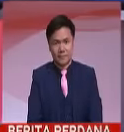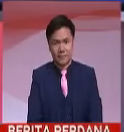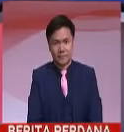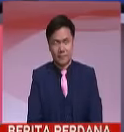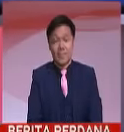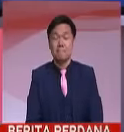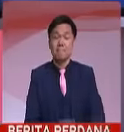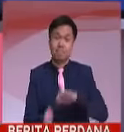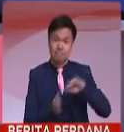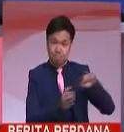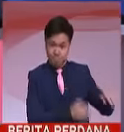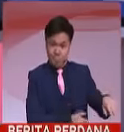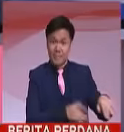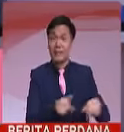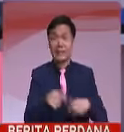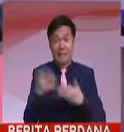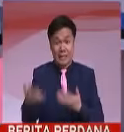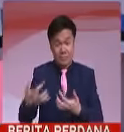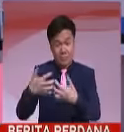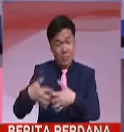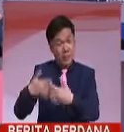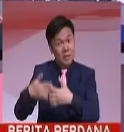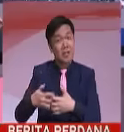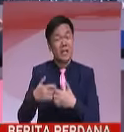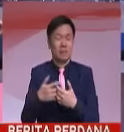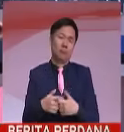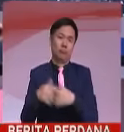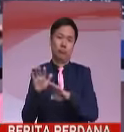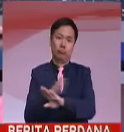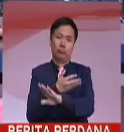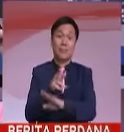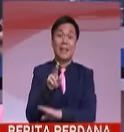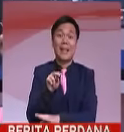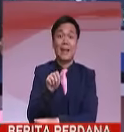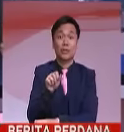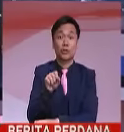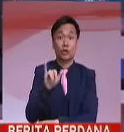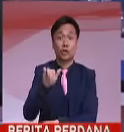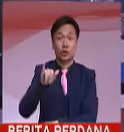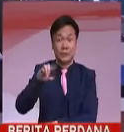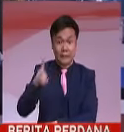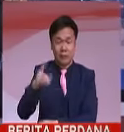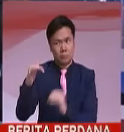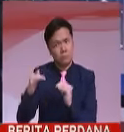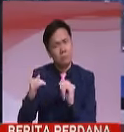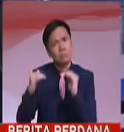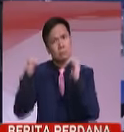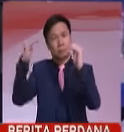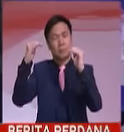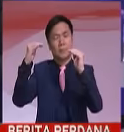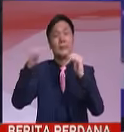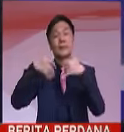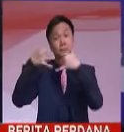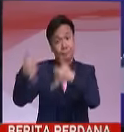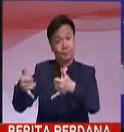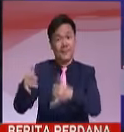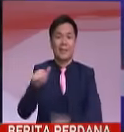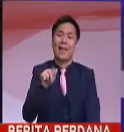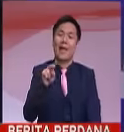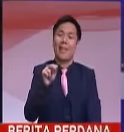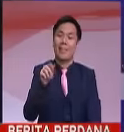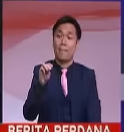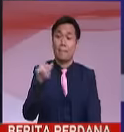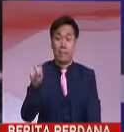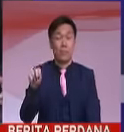biasa dari usaha mengangkat industri nasyid negara ke peringkat lebih tinggi menerusi penghancuran Anugerah nasyid Lies 6